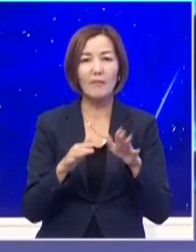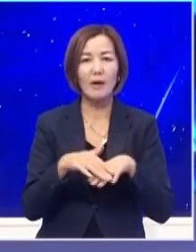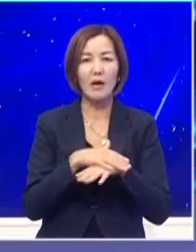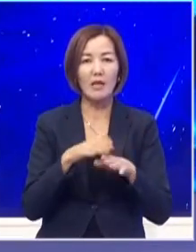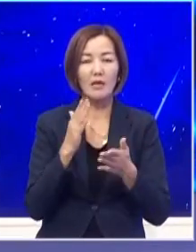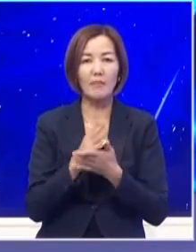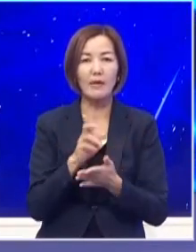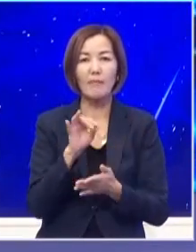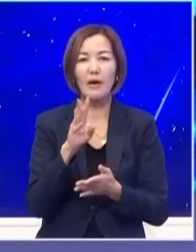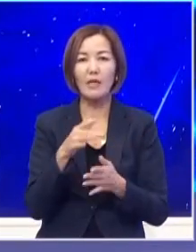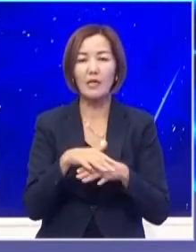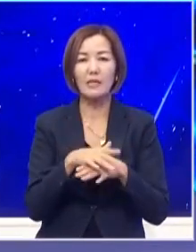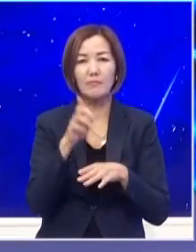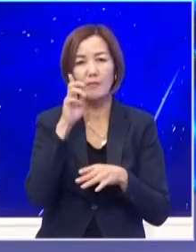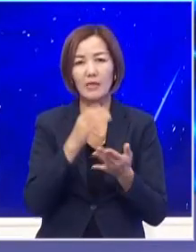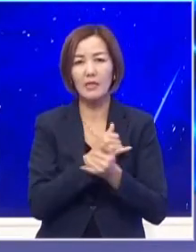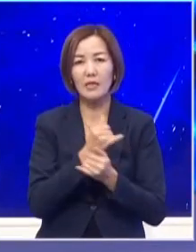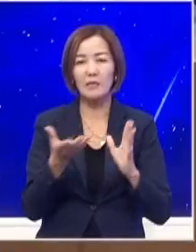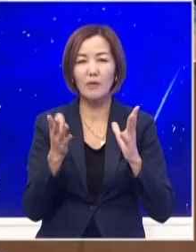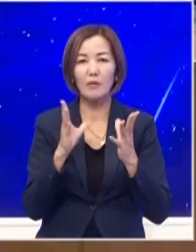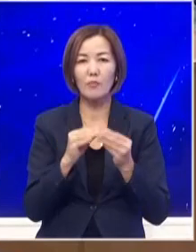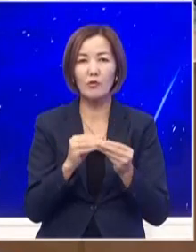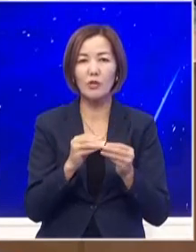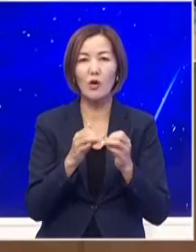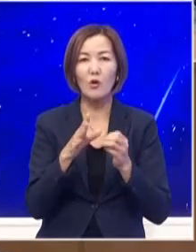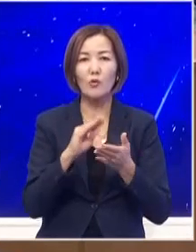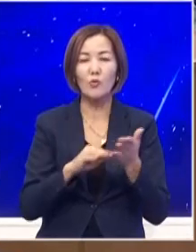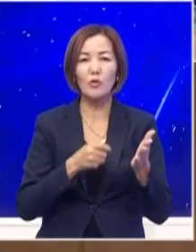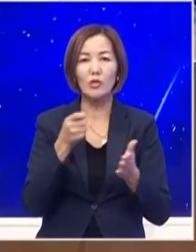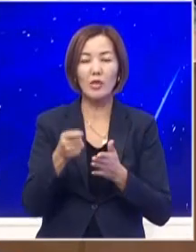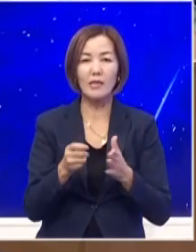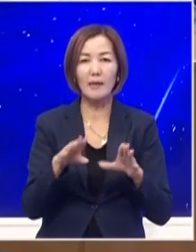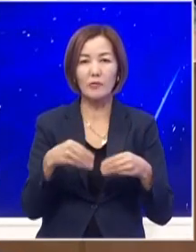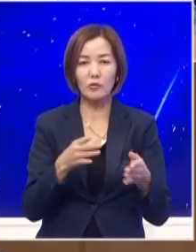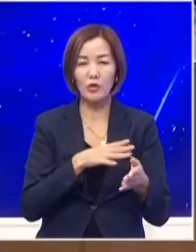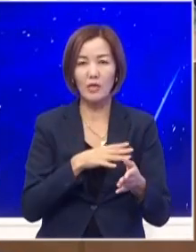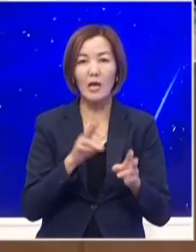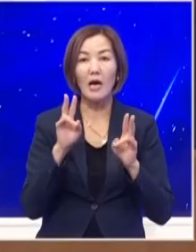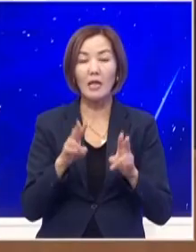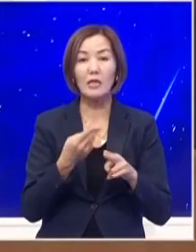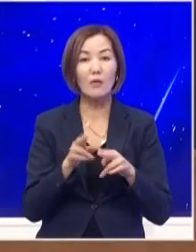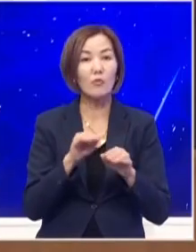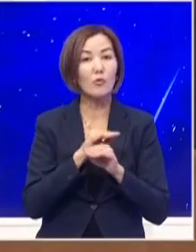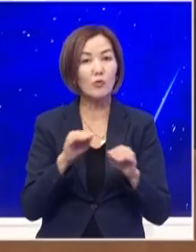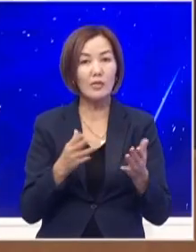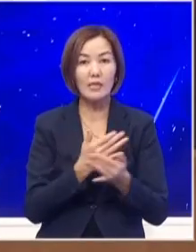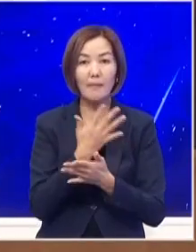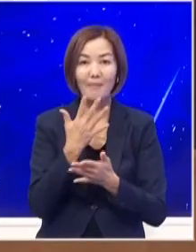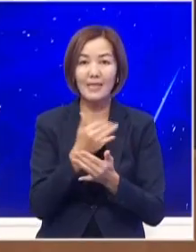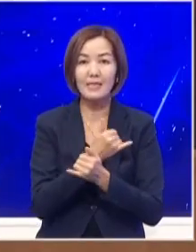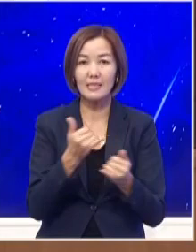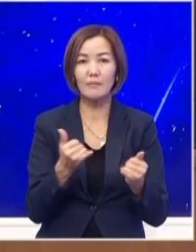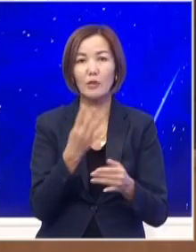бар Бақанас тұрғындарынан мемлекеттік қызмет бойынша бар болғаны 14 өтініш қана түскен, алайда бұл көрсетілген 5